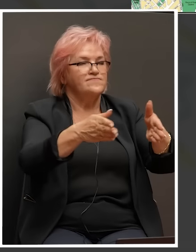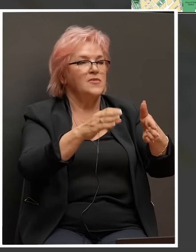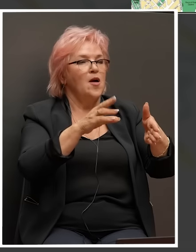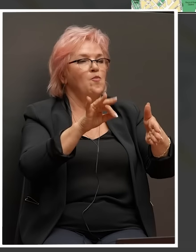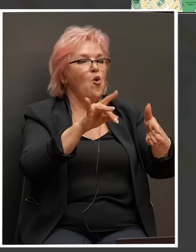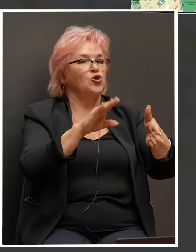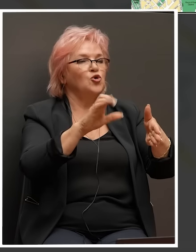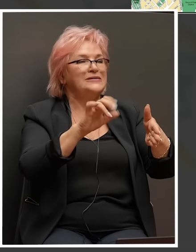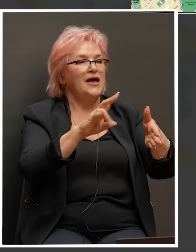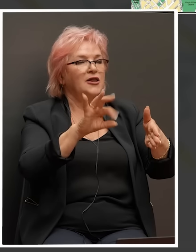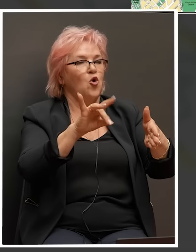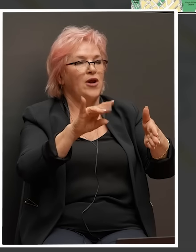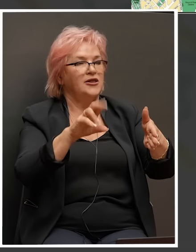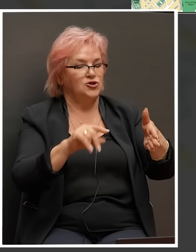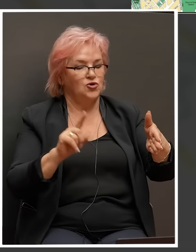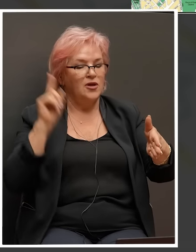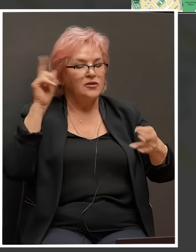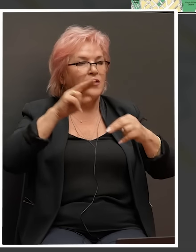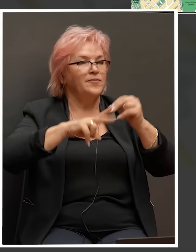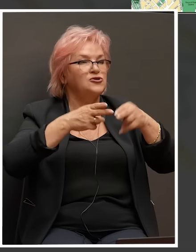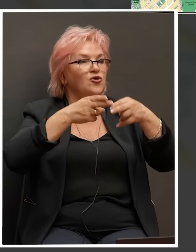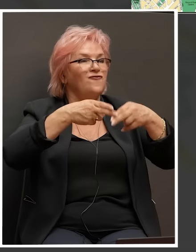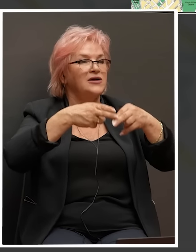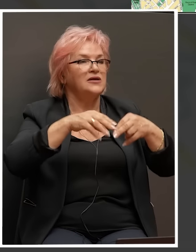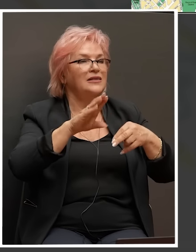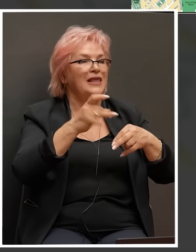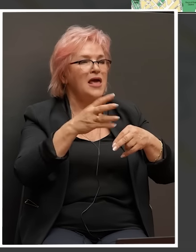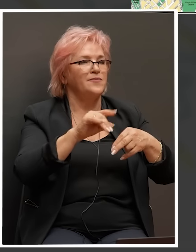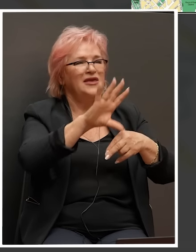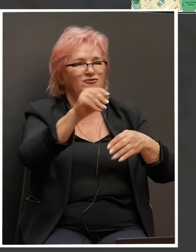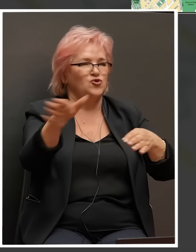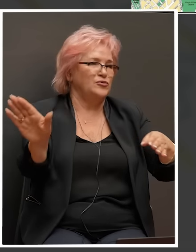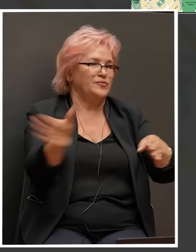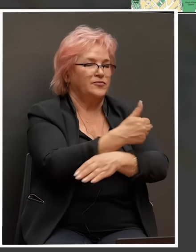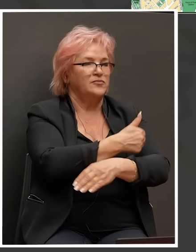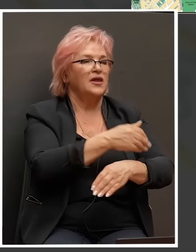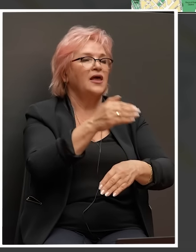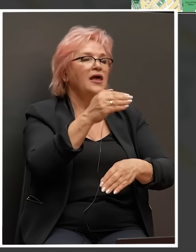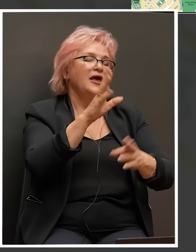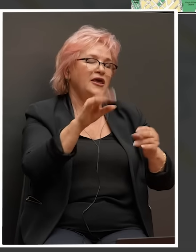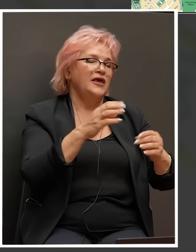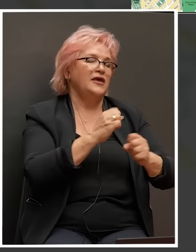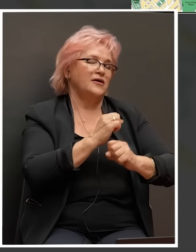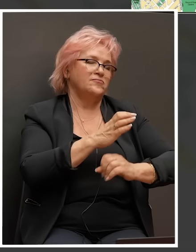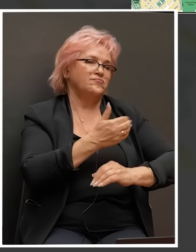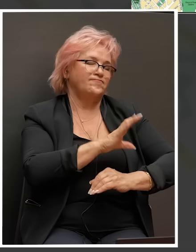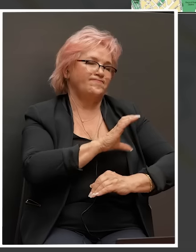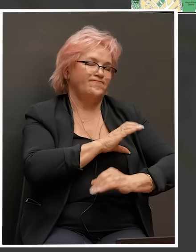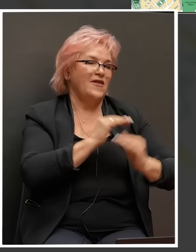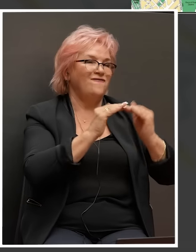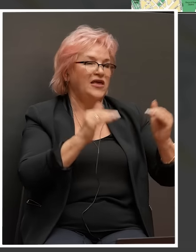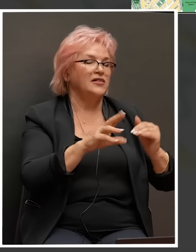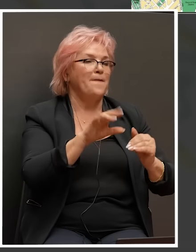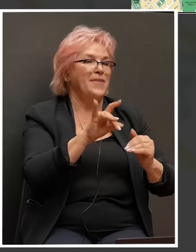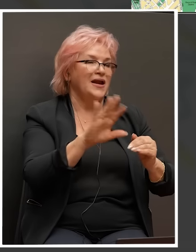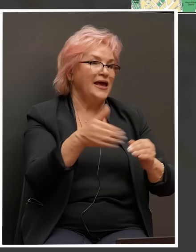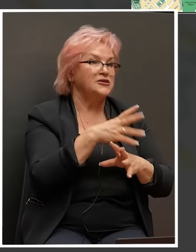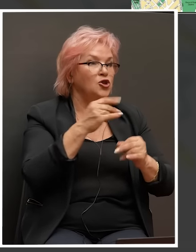Сан-Лоренцо. Поскольку там построили вокзал Термини, там все снесли, включая виллу Феличи Перетти. Но